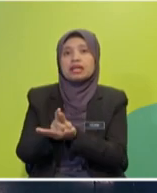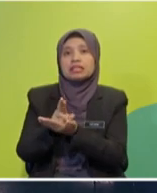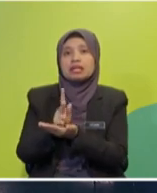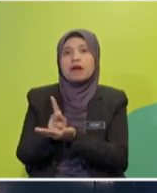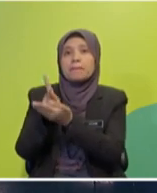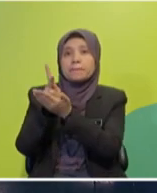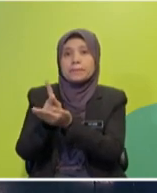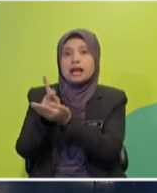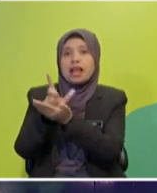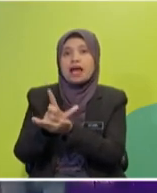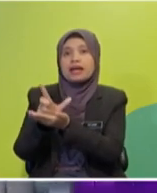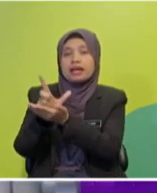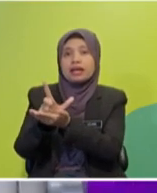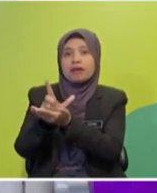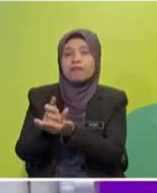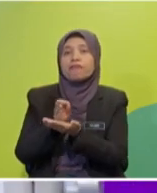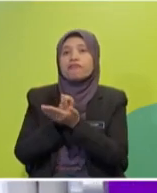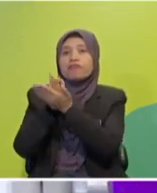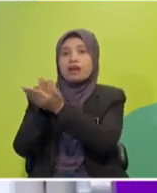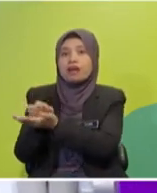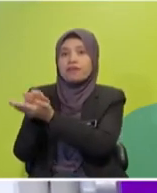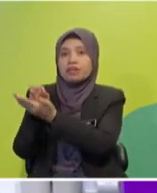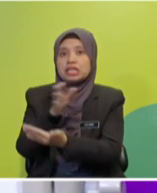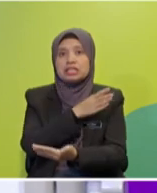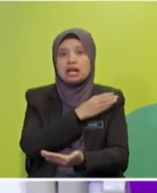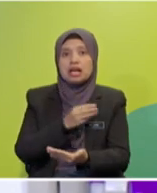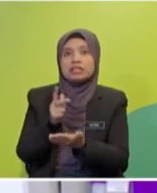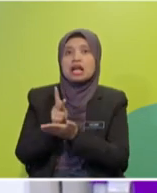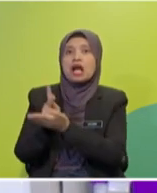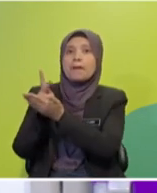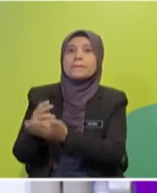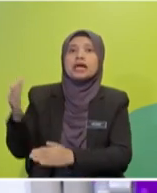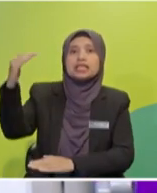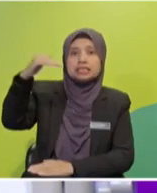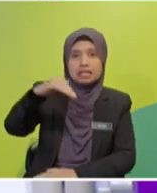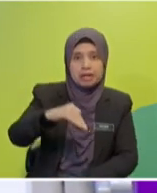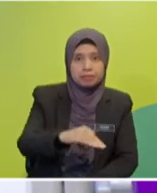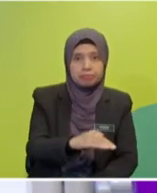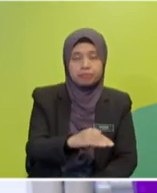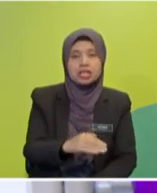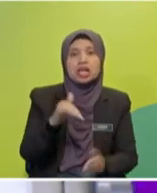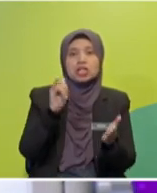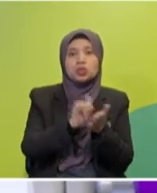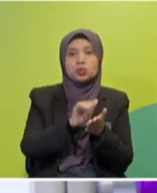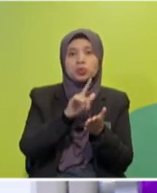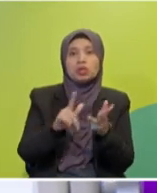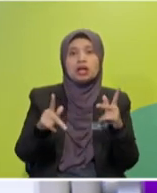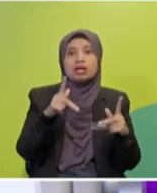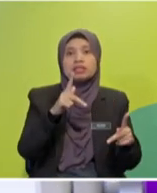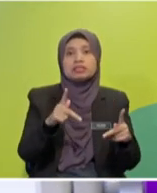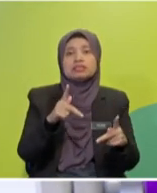layar. Feri dan juga kapal selam. Itulah